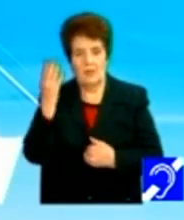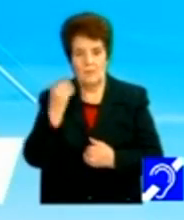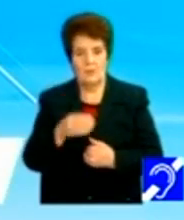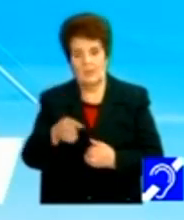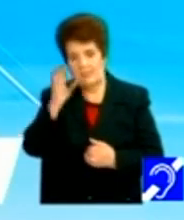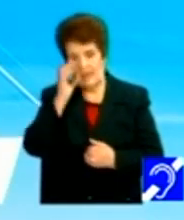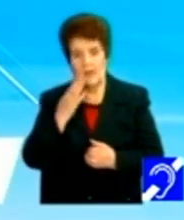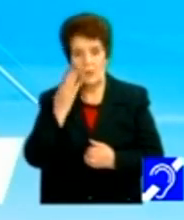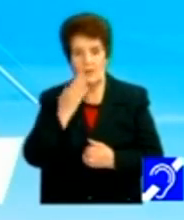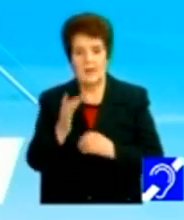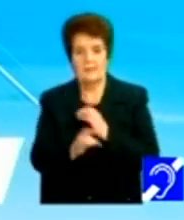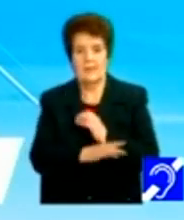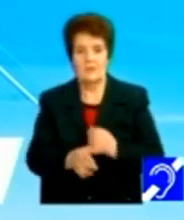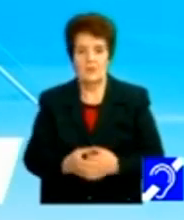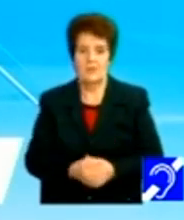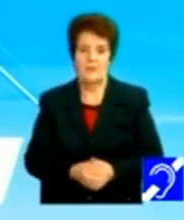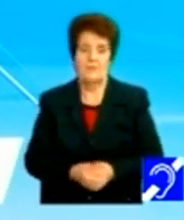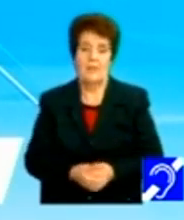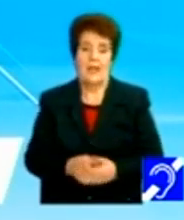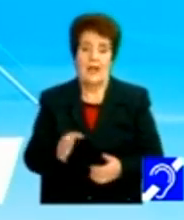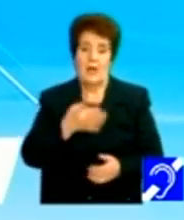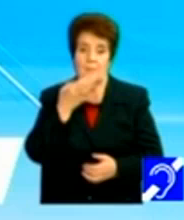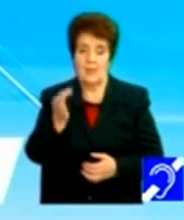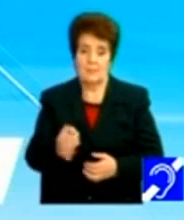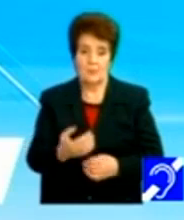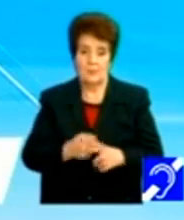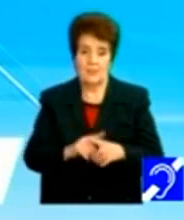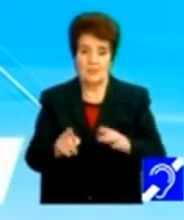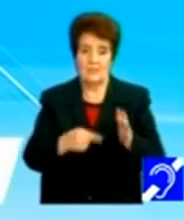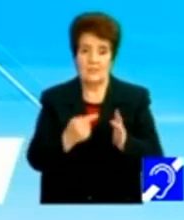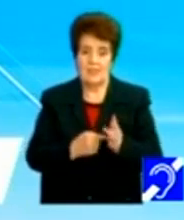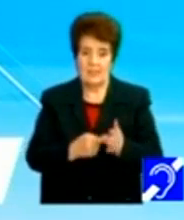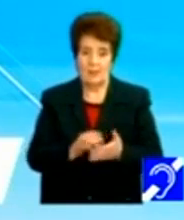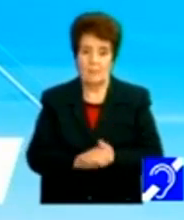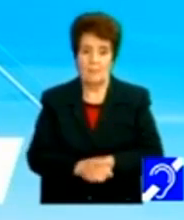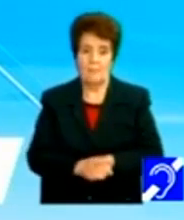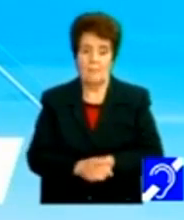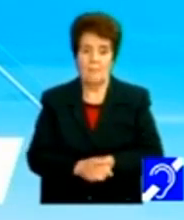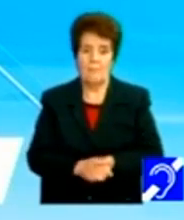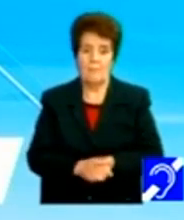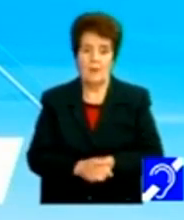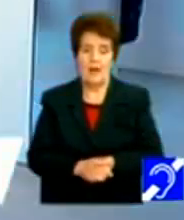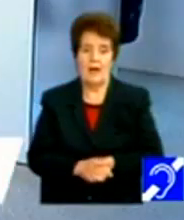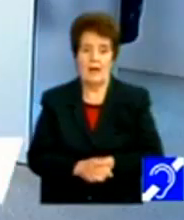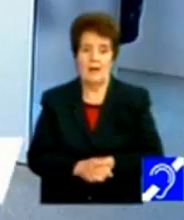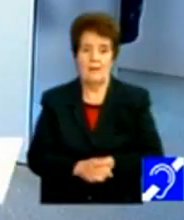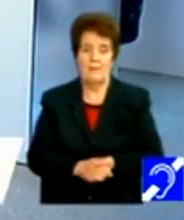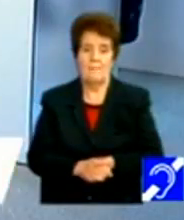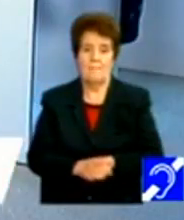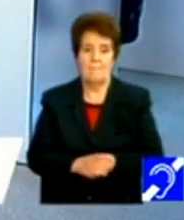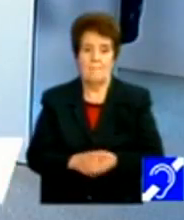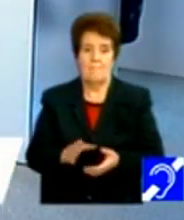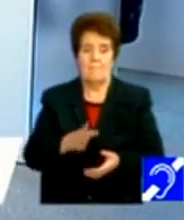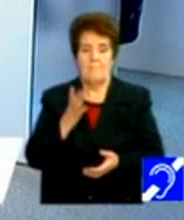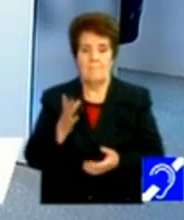România, sărăcia. Am răspuns de câteva ori la această întrebare. Bine, pusă și de cetățeni. Respectiv, nu da, pusă la de cetățeni.